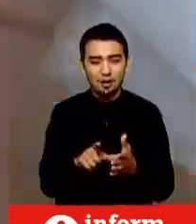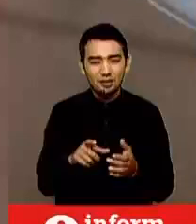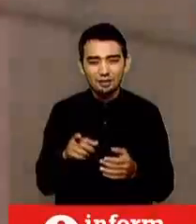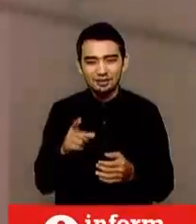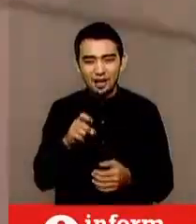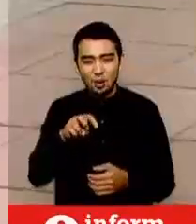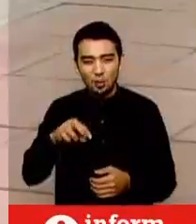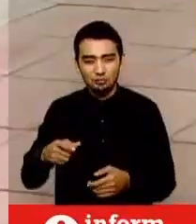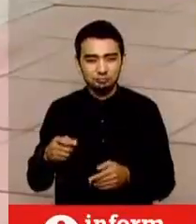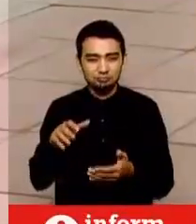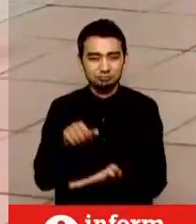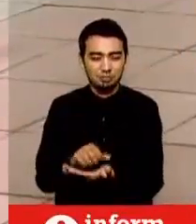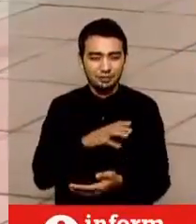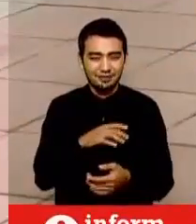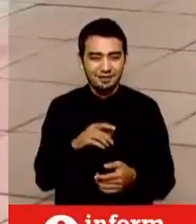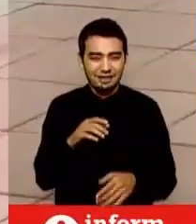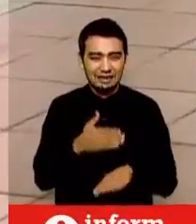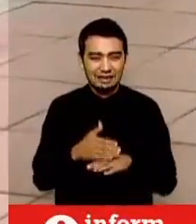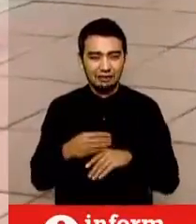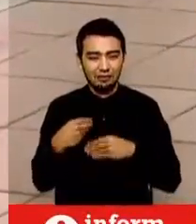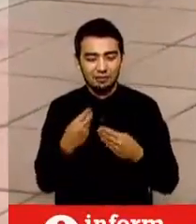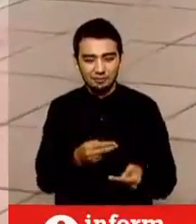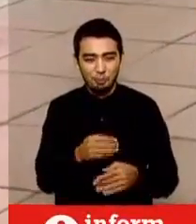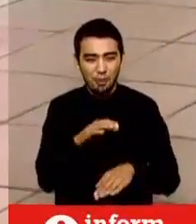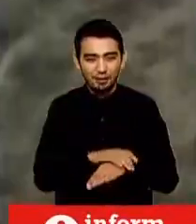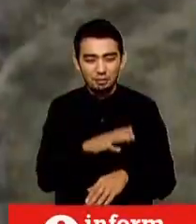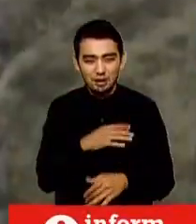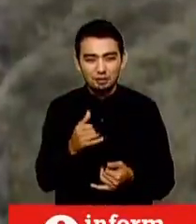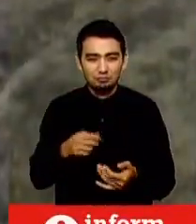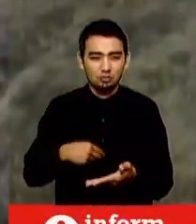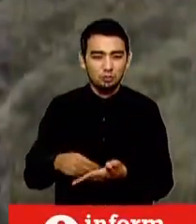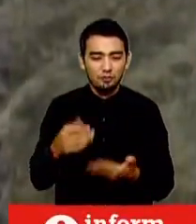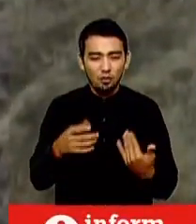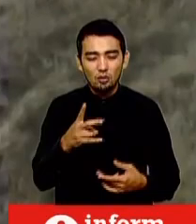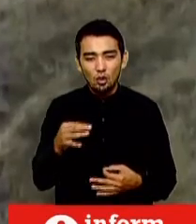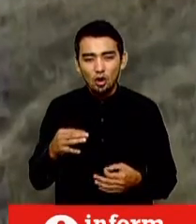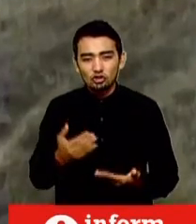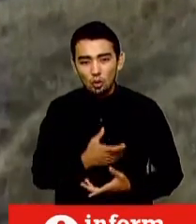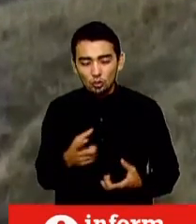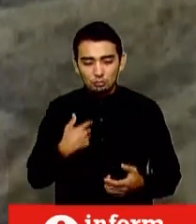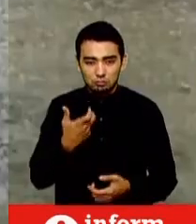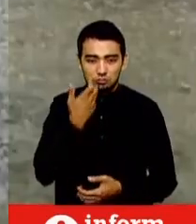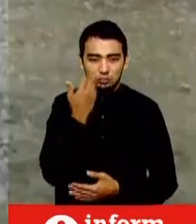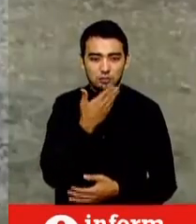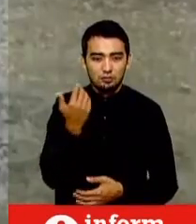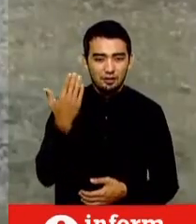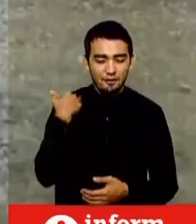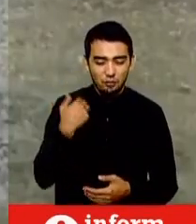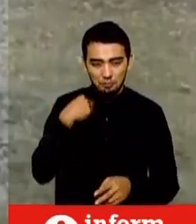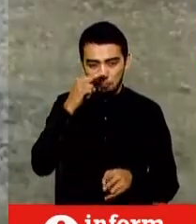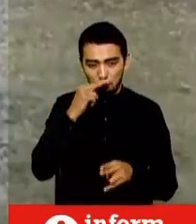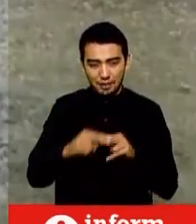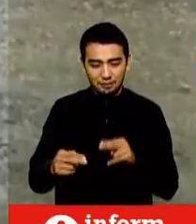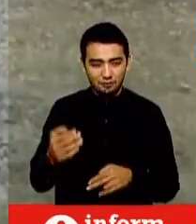қазір Өркен ауылындағы Дихан Плюс серіктестігі сатып алған. Алайда тұрғындарға одан келер үлес жоқ, өйткені кезінде айырылып